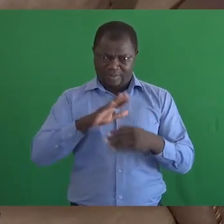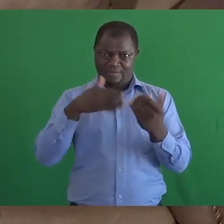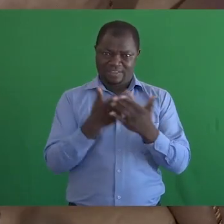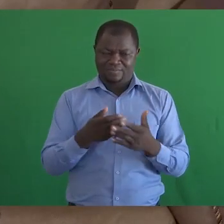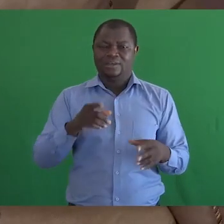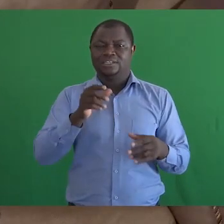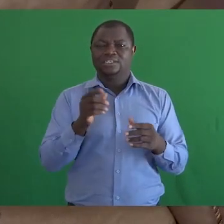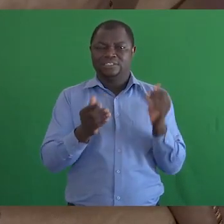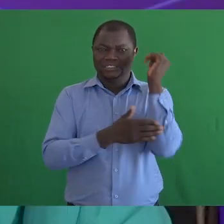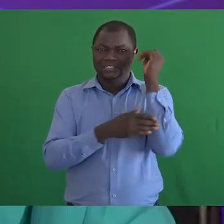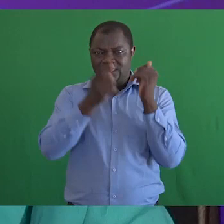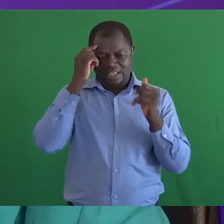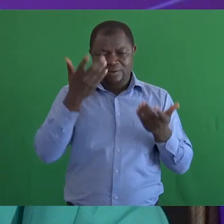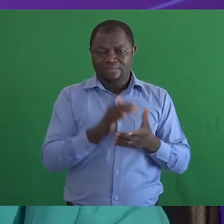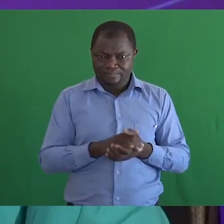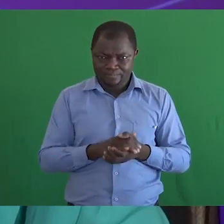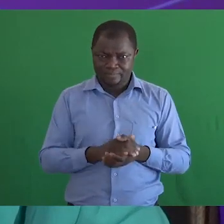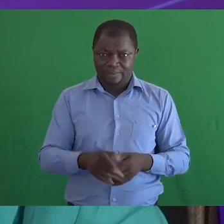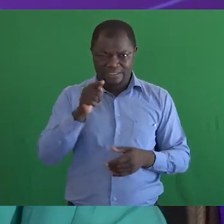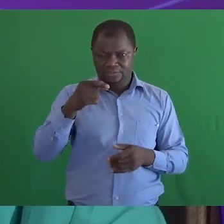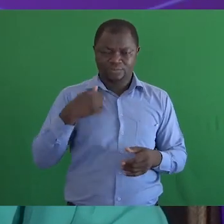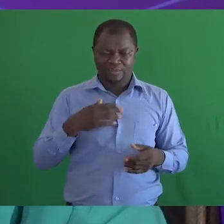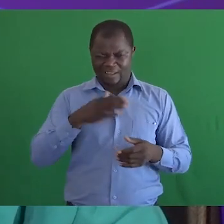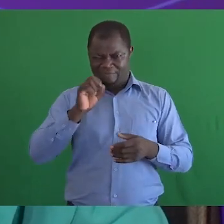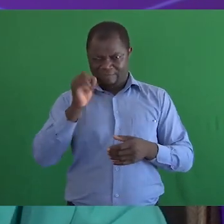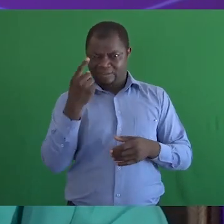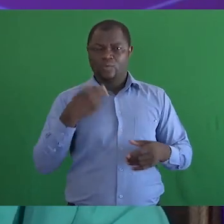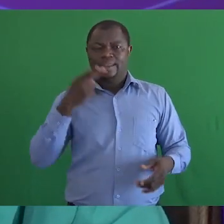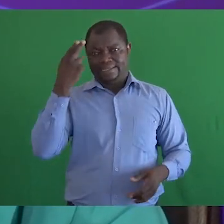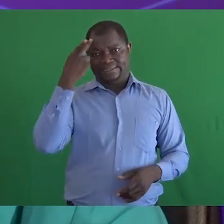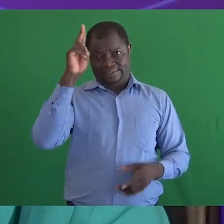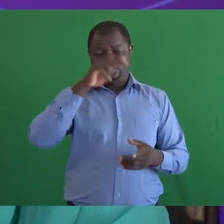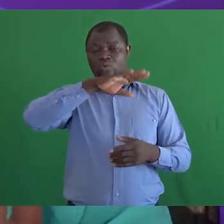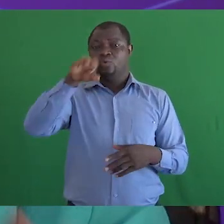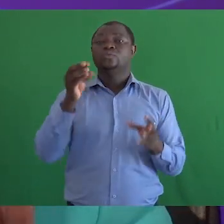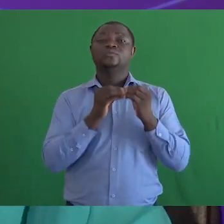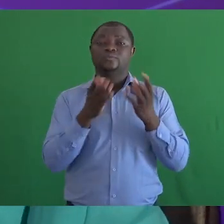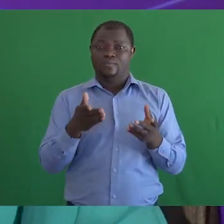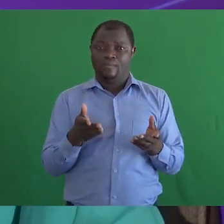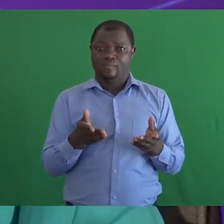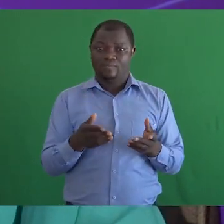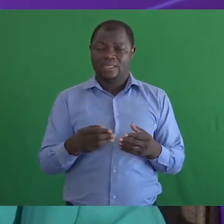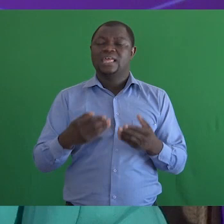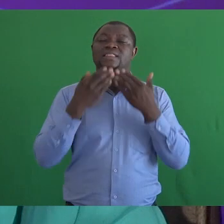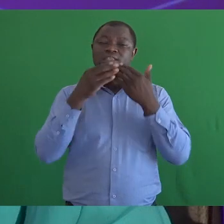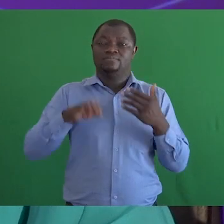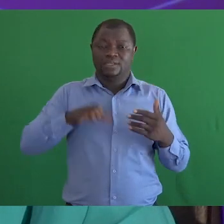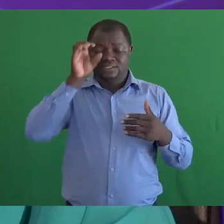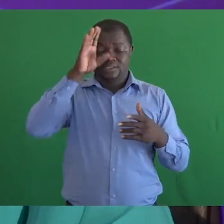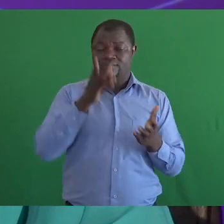tibatsirane ndombo yapamuri sister izvi zvinoda kuti tinzwisise tose maita zvenyu Mai Chisamba netopic iyo